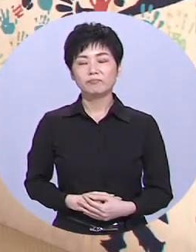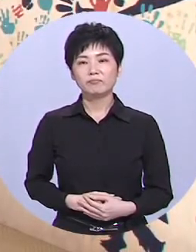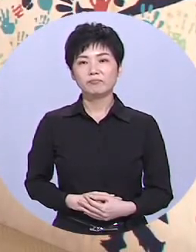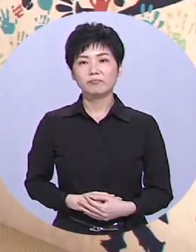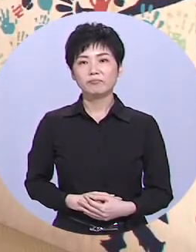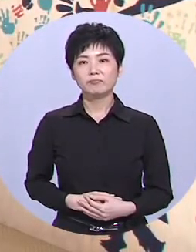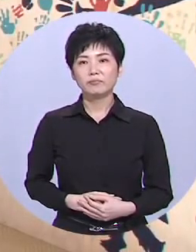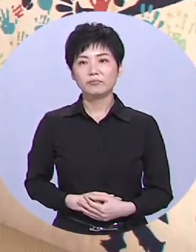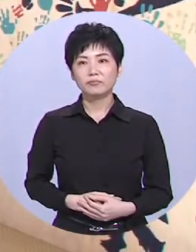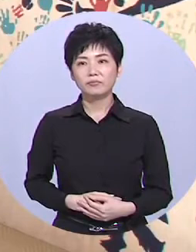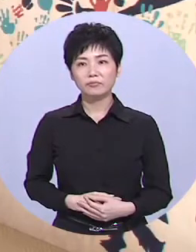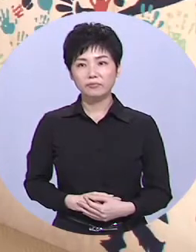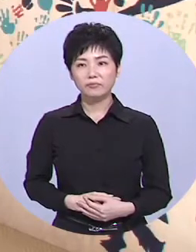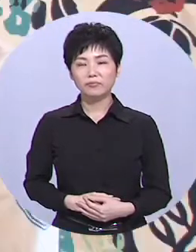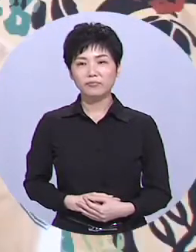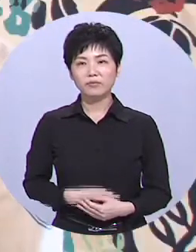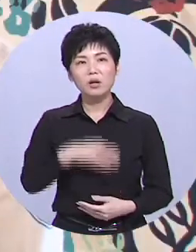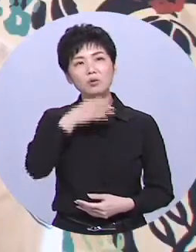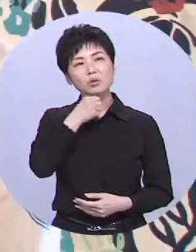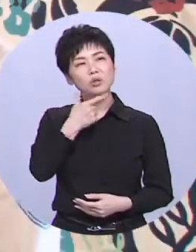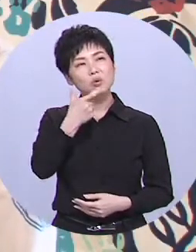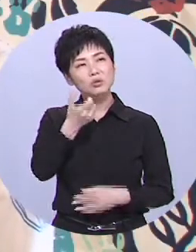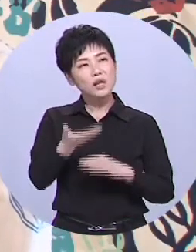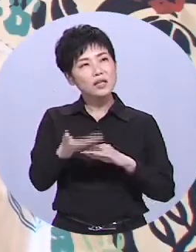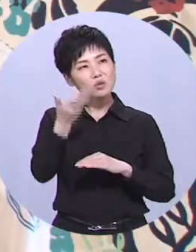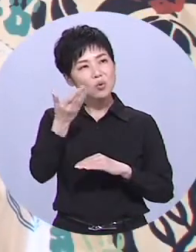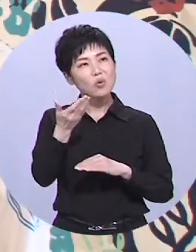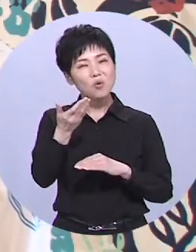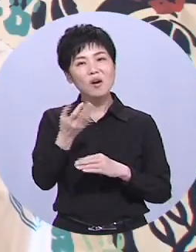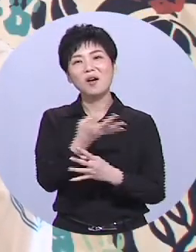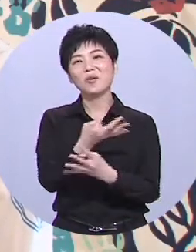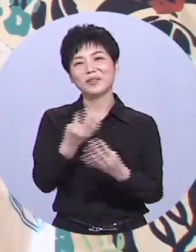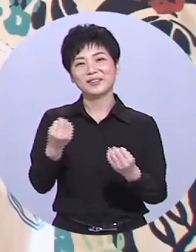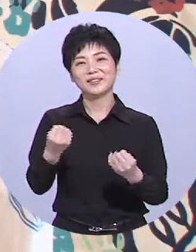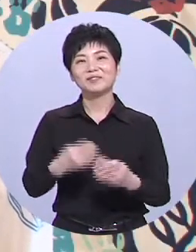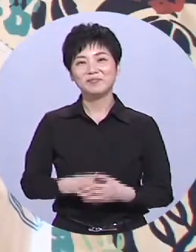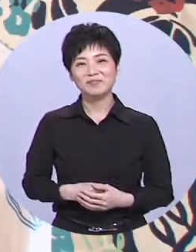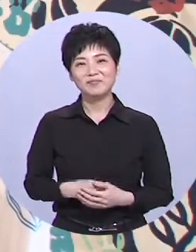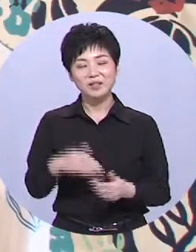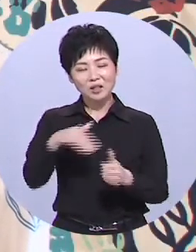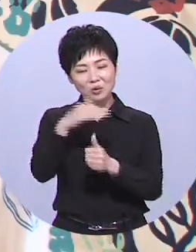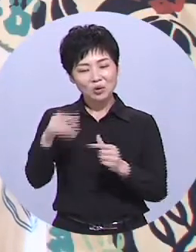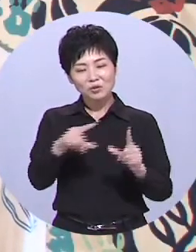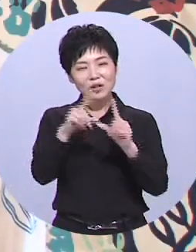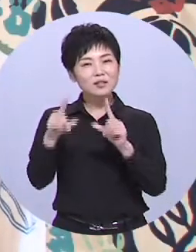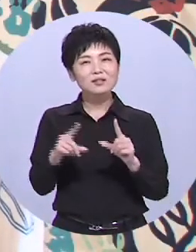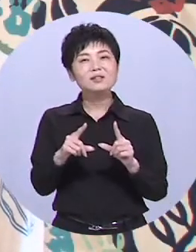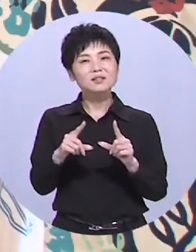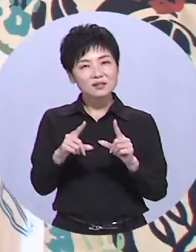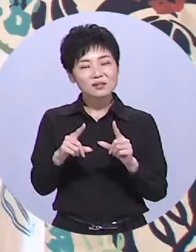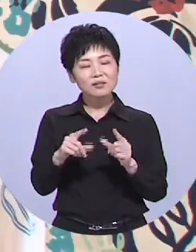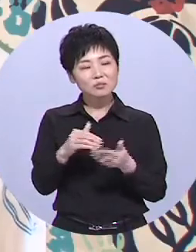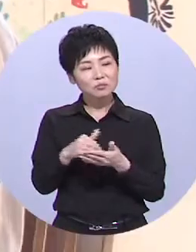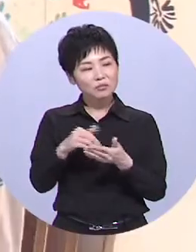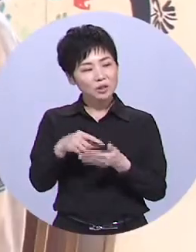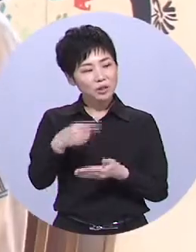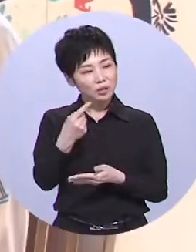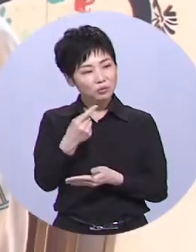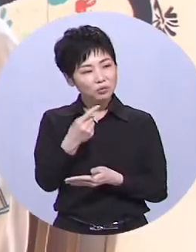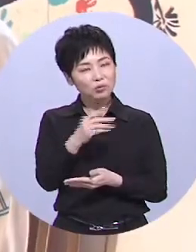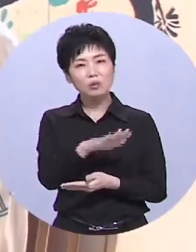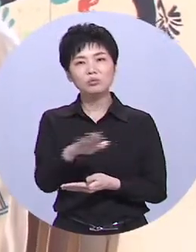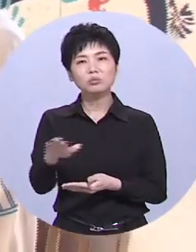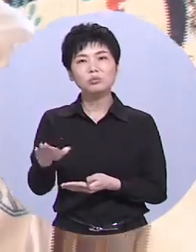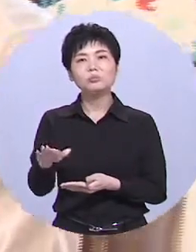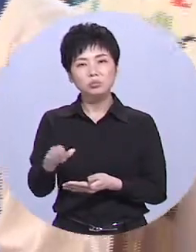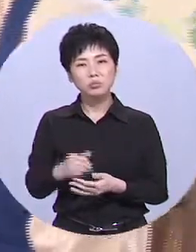。 60歳以上は 50% 以上なんですけど、一人暮らしの方っていうのが100世帯ぐらいありまして、その方